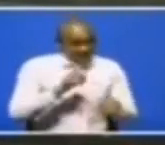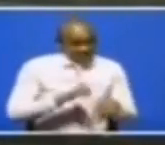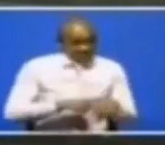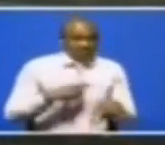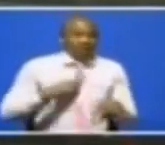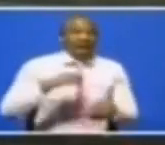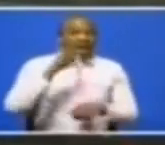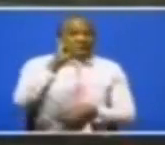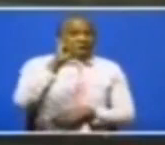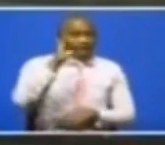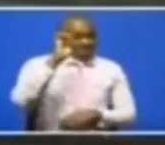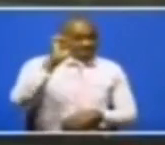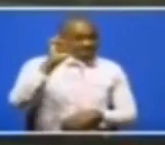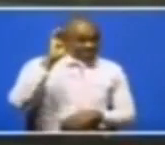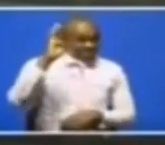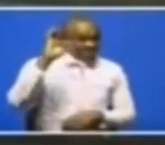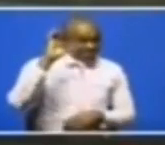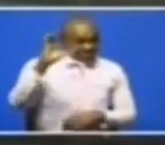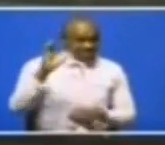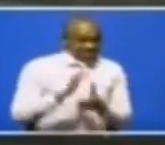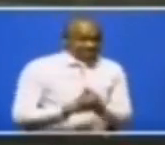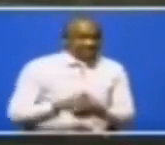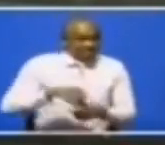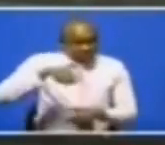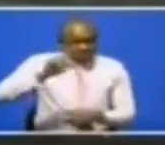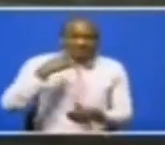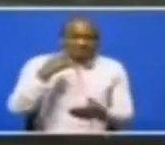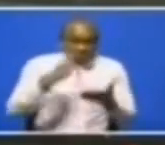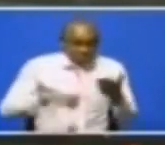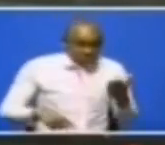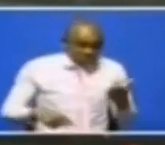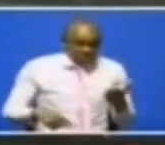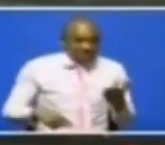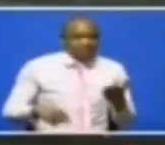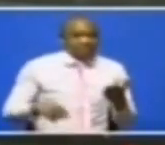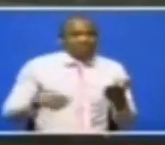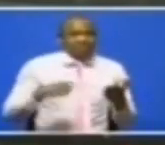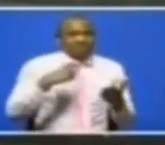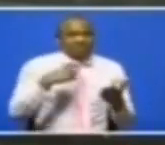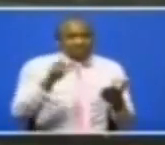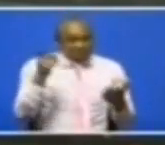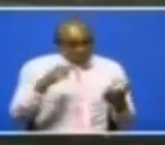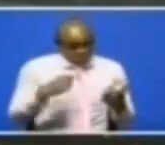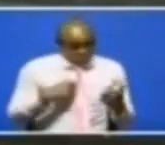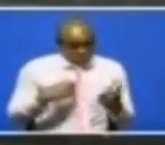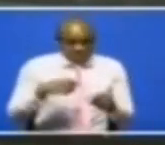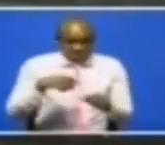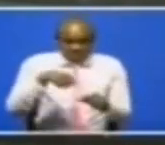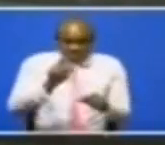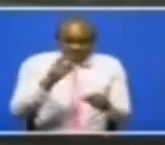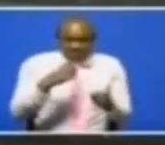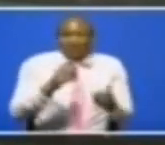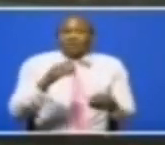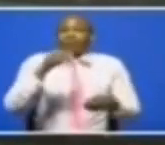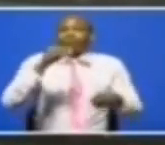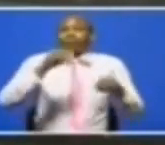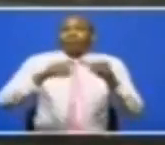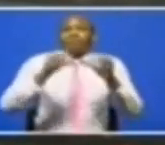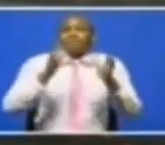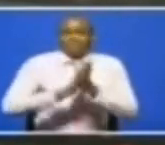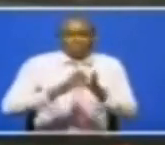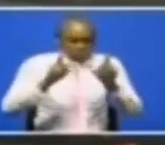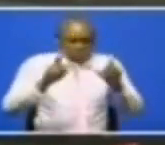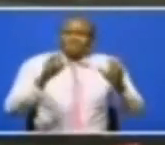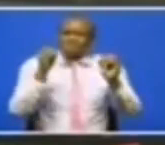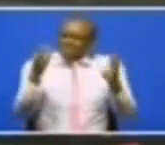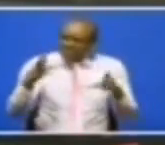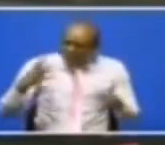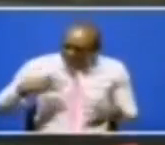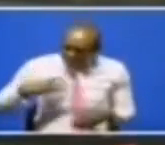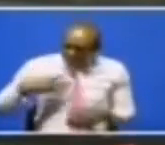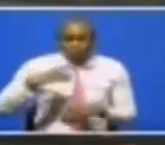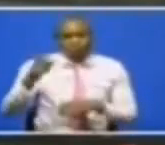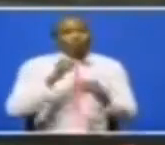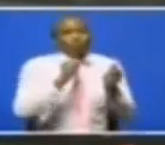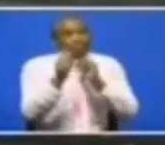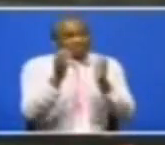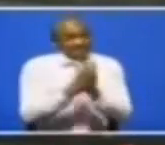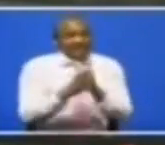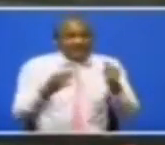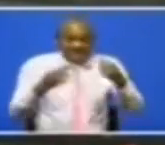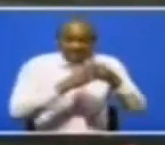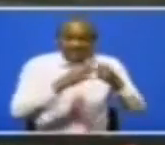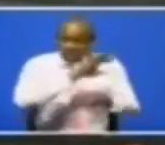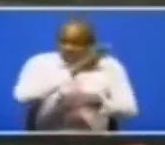ya IBC kutuidhinisha kugombea katika uchaguzi unaokuja, wagombeaji wote